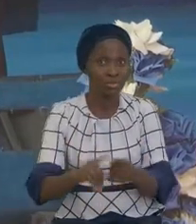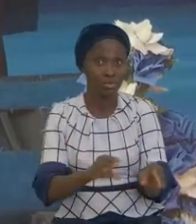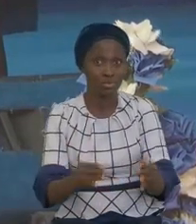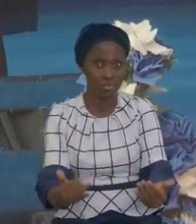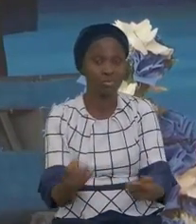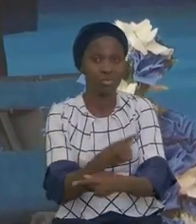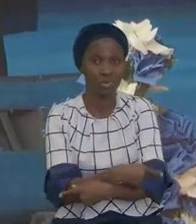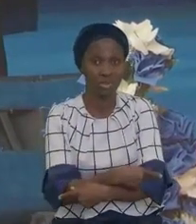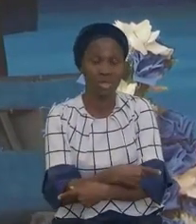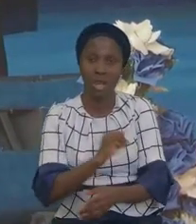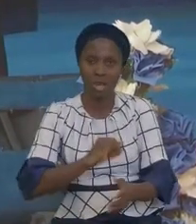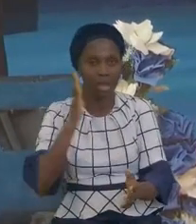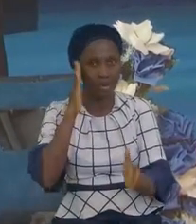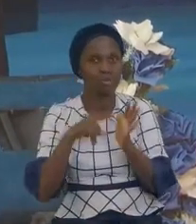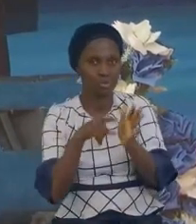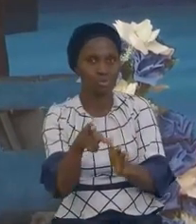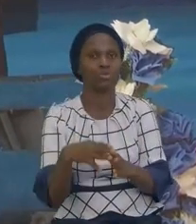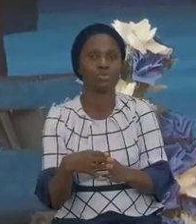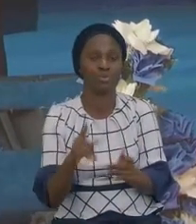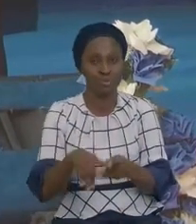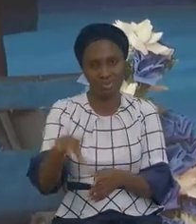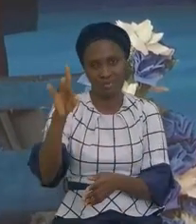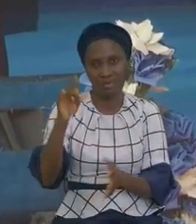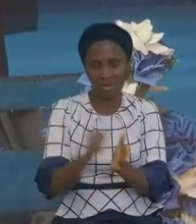découvrir ce chemin royal.